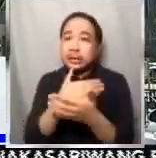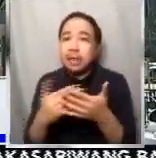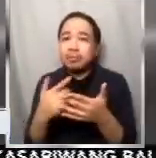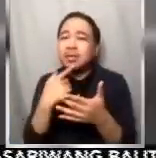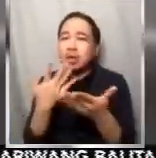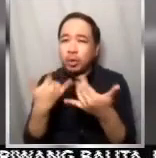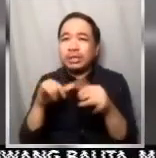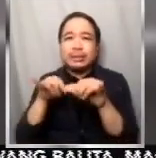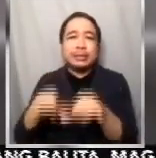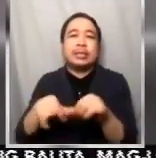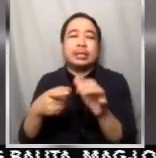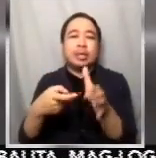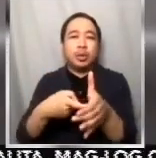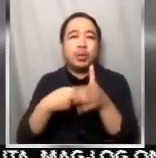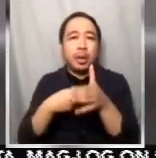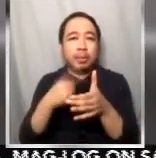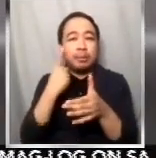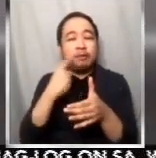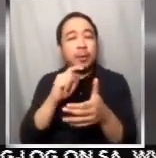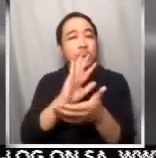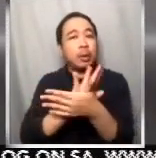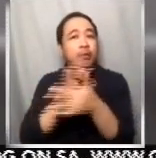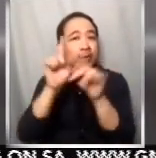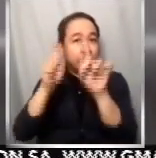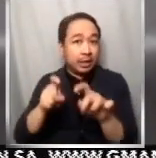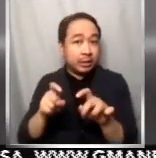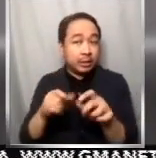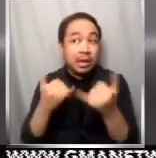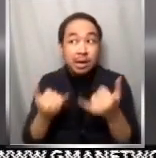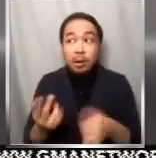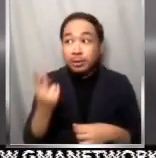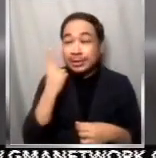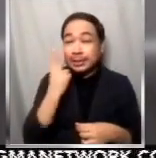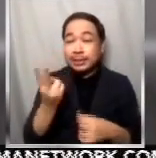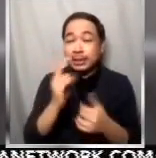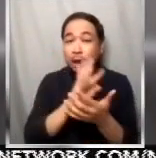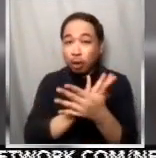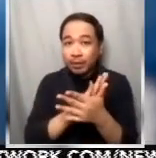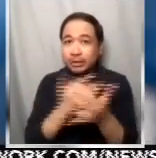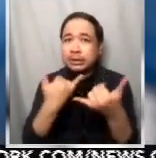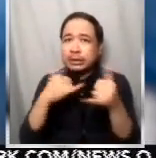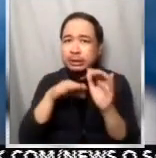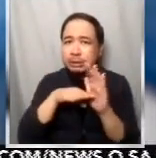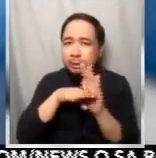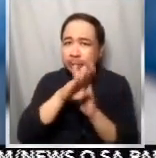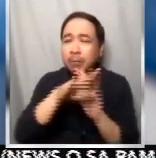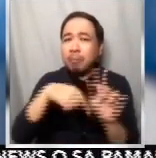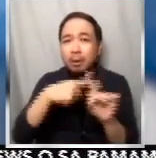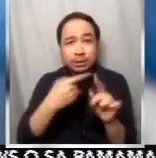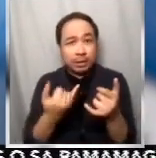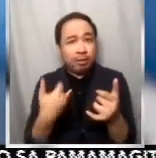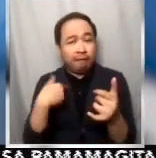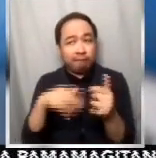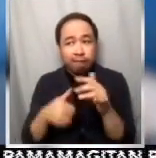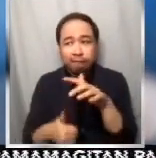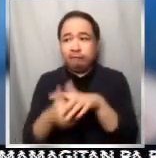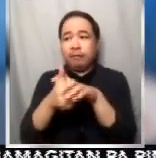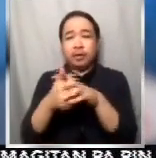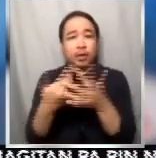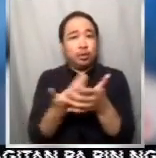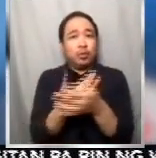COVID-19 test. Alam mo naman ang COVID ngayon ay mataas pa, lalo na may variants pa, no? So medyo delikado